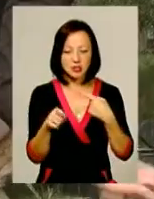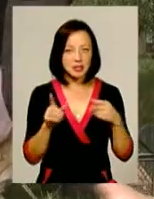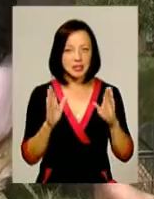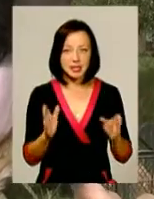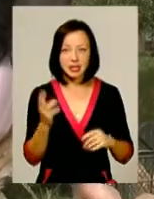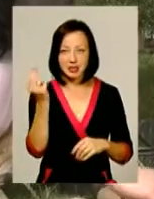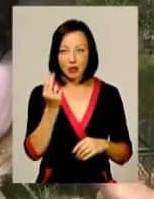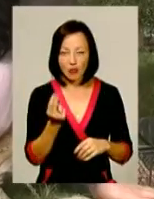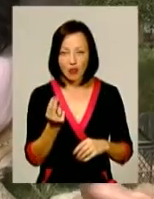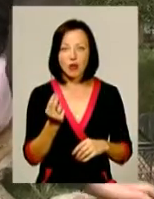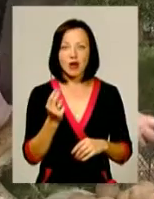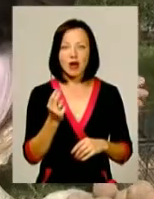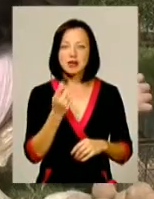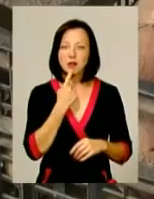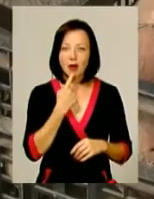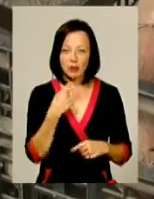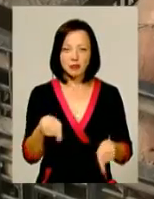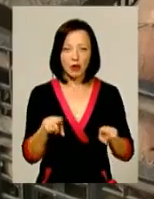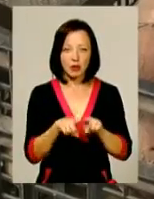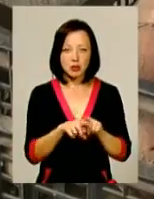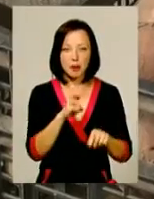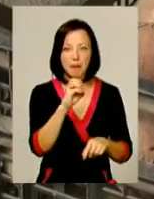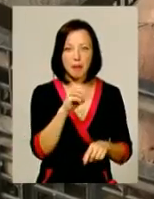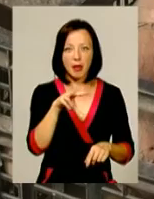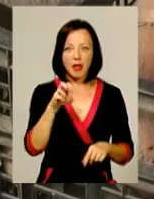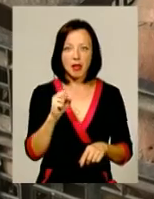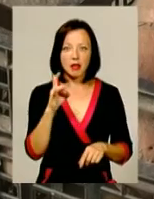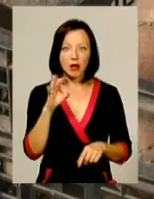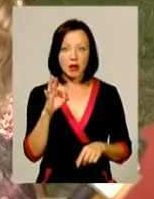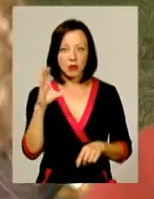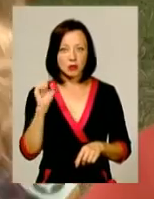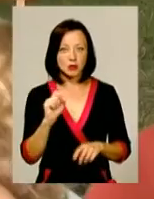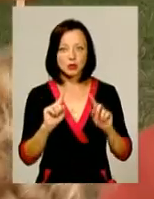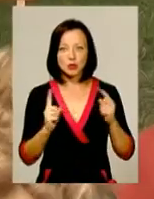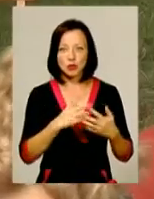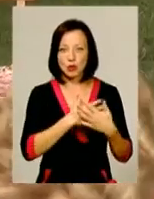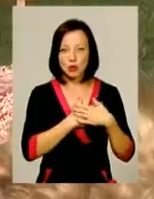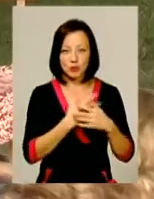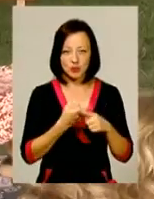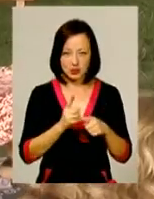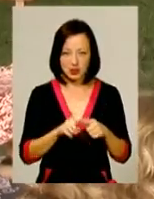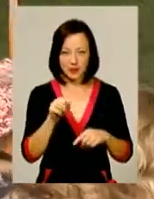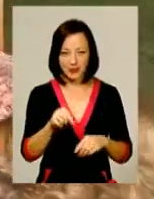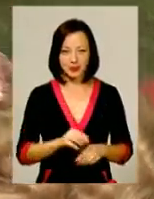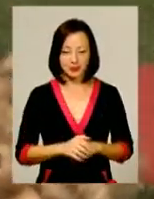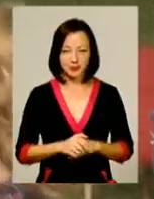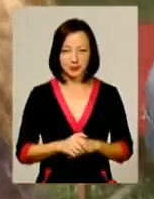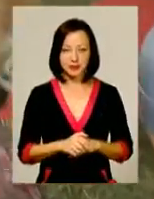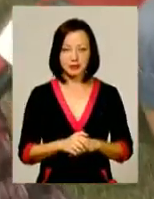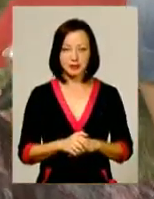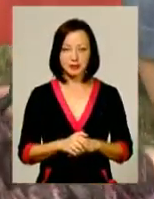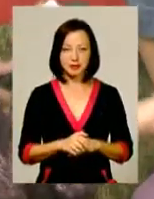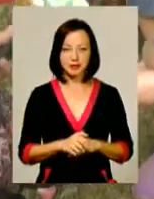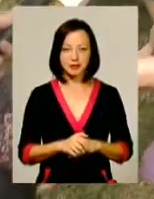за зовнішніми ознаками, а й за смаком. Білорусу люблю, дуже її люблю. Оце вона, так? Да? Да, от